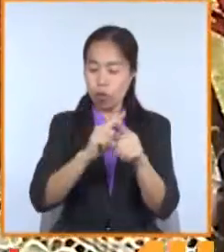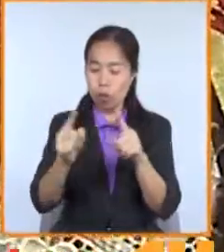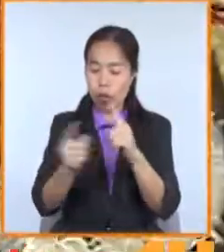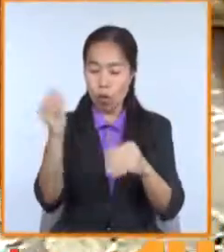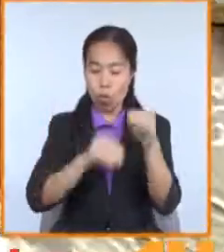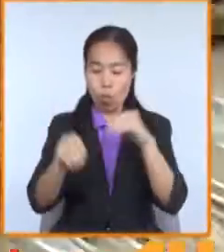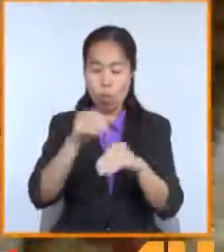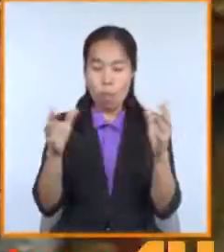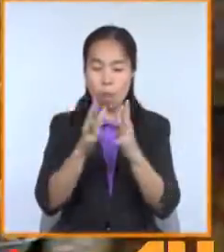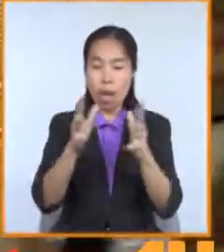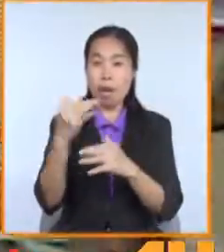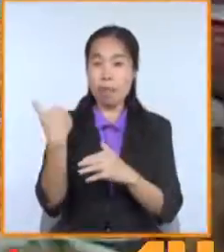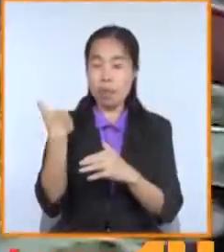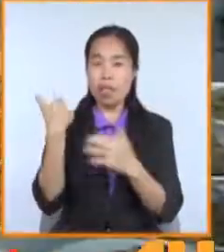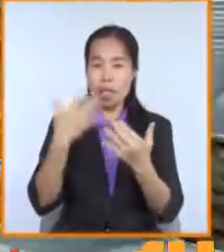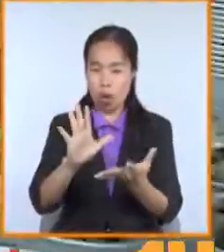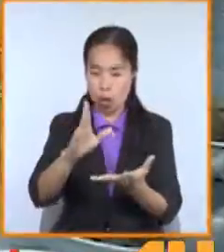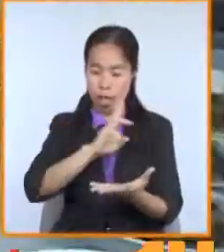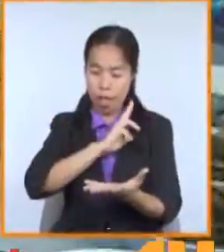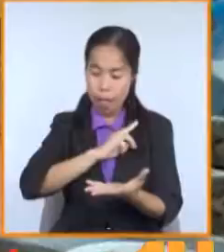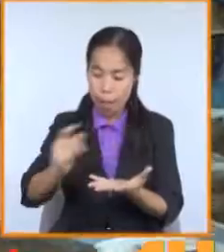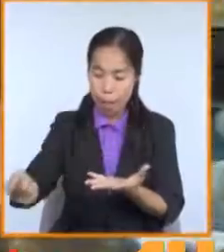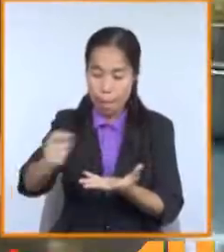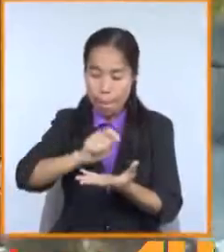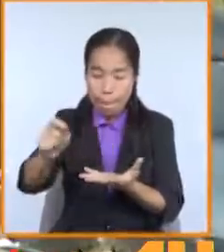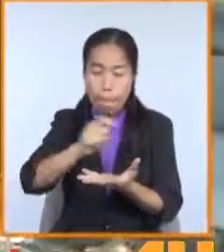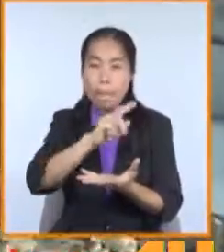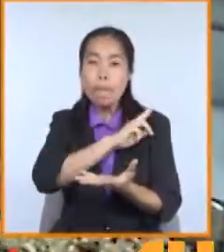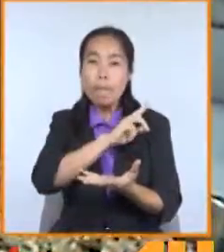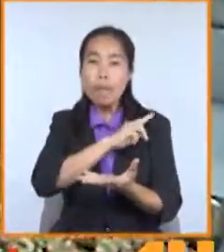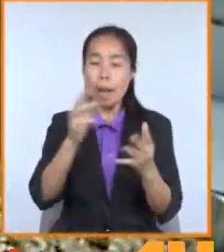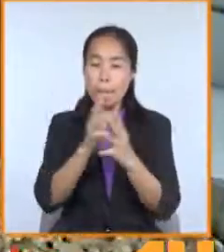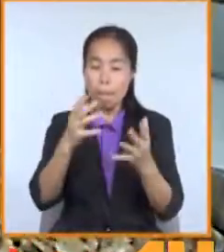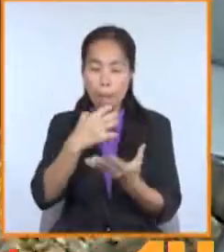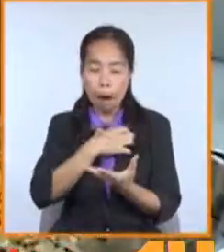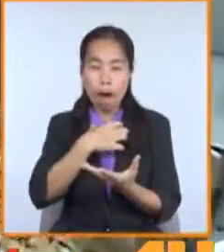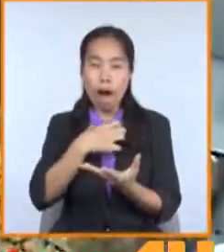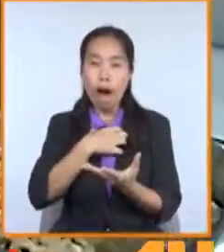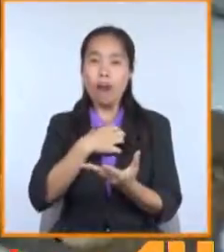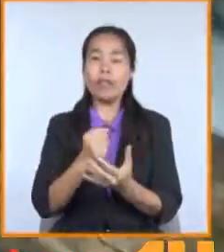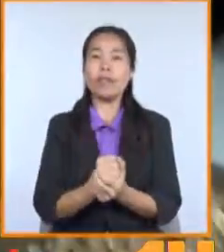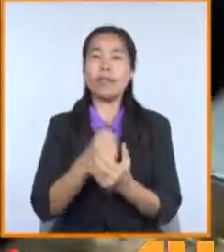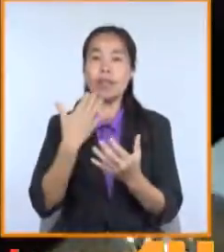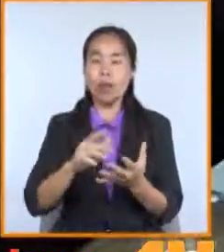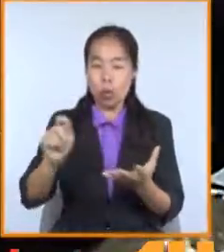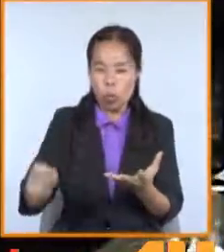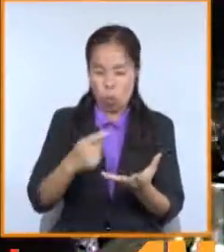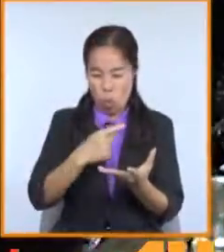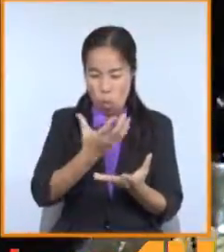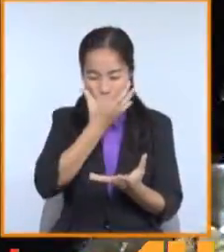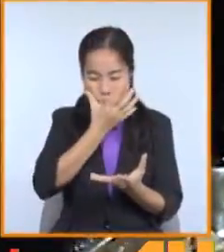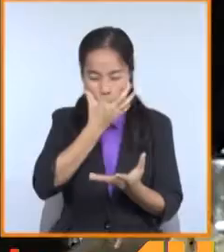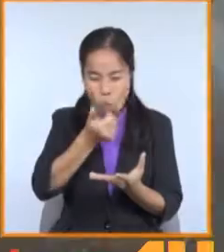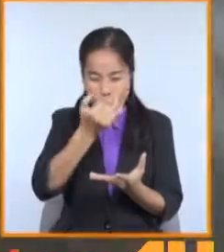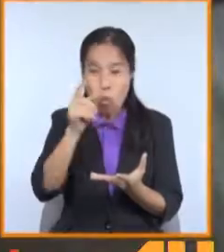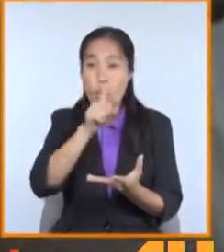ะแถมท่านนายอำเภอบอกขอตักน้ำซุปใส่เองได้ไหมอยากจะใส่เยอะๆหน่อยโอ้โหเยอะขนาดนี้จะทานไหวเหรอคะท่านนาย